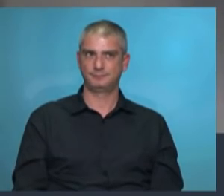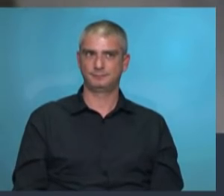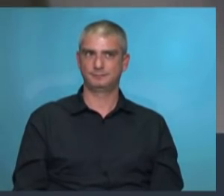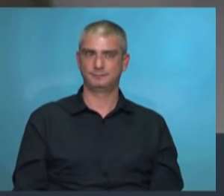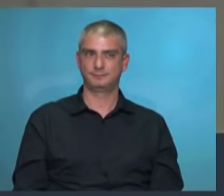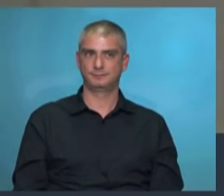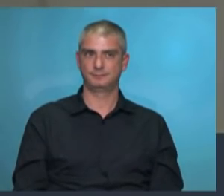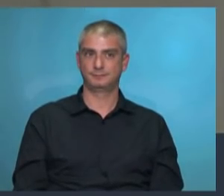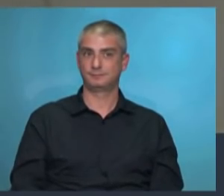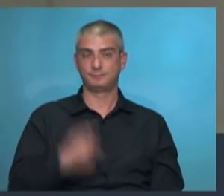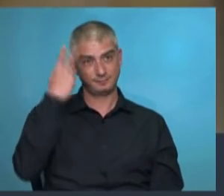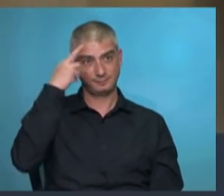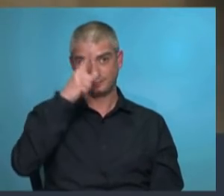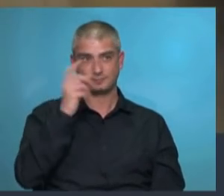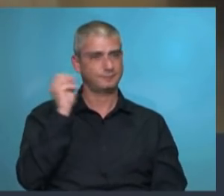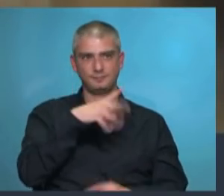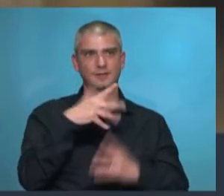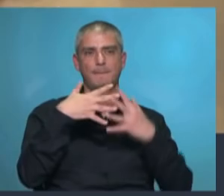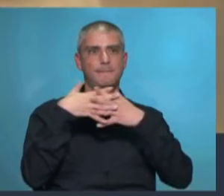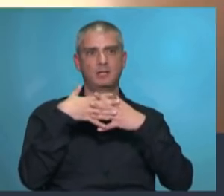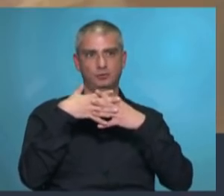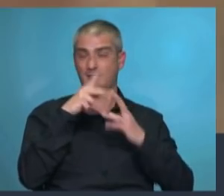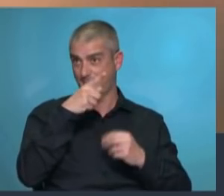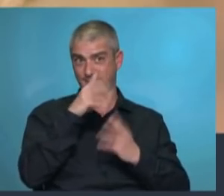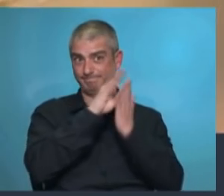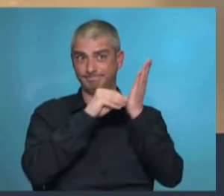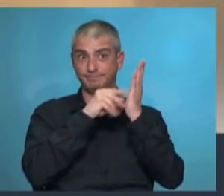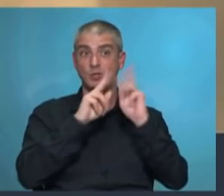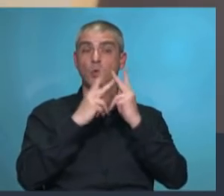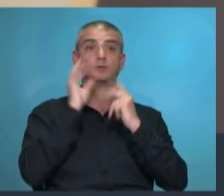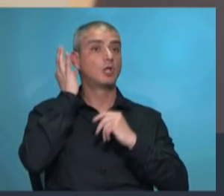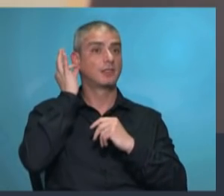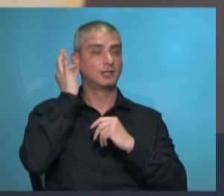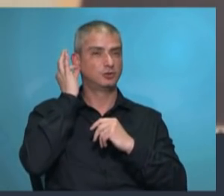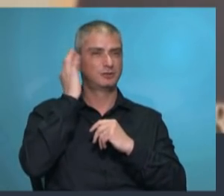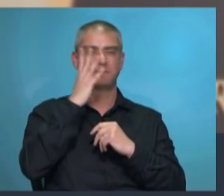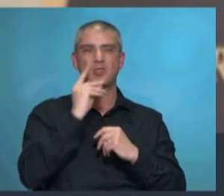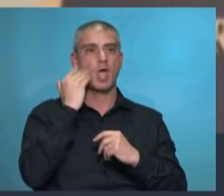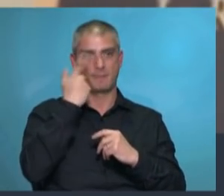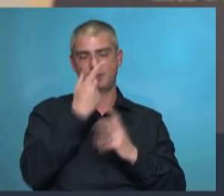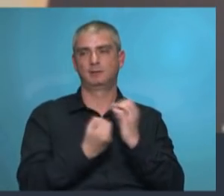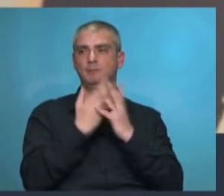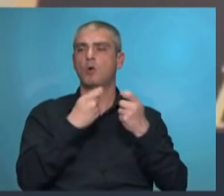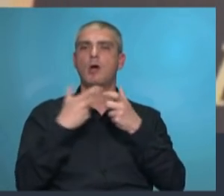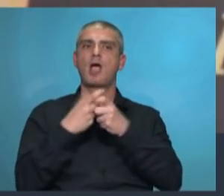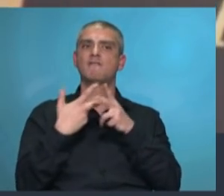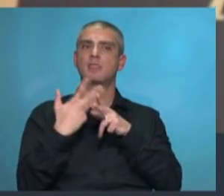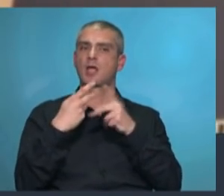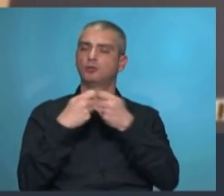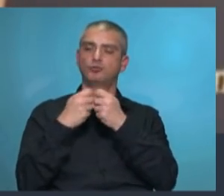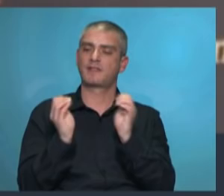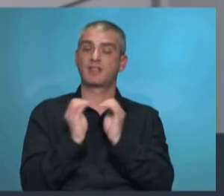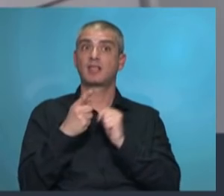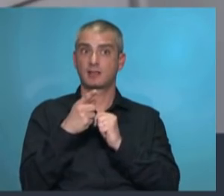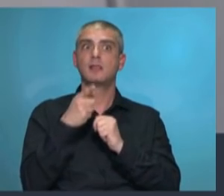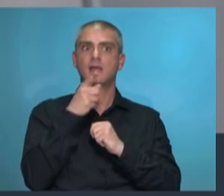הרעיון להקמת הקואופרטיב מגיע מארצות הברית דווקא, שם קבוצה של נשים לטיניות הקימו חברת ניקיון שיתופית קטנה,